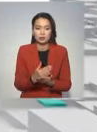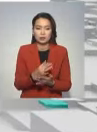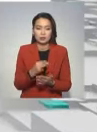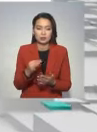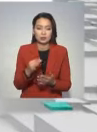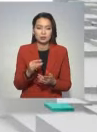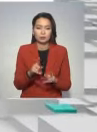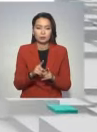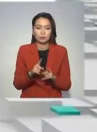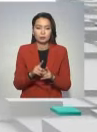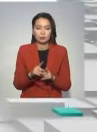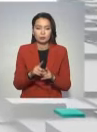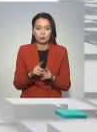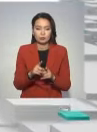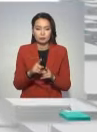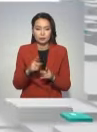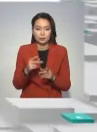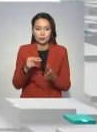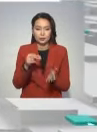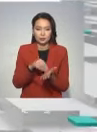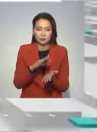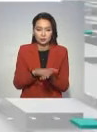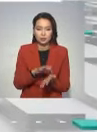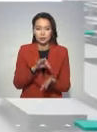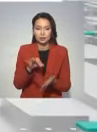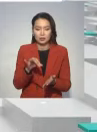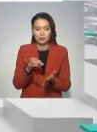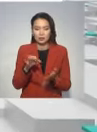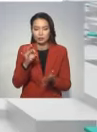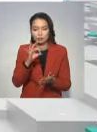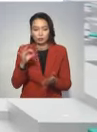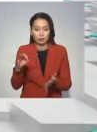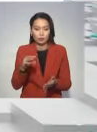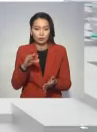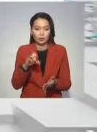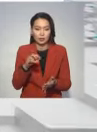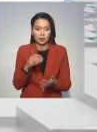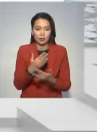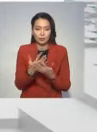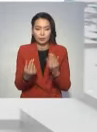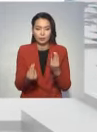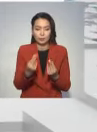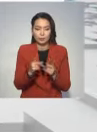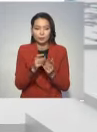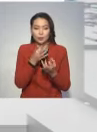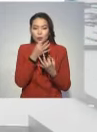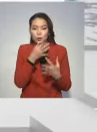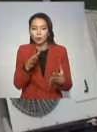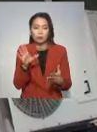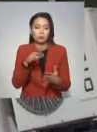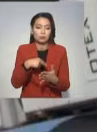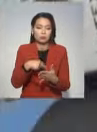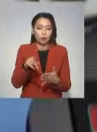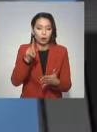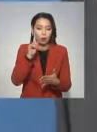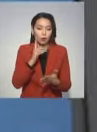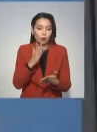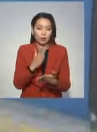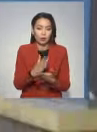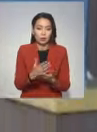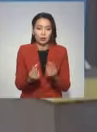8 тотализатор бар. Жарнамасы жер жарып, әр жерден бір жылт ететін бұл ойындар кез келгенге қол жетімді.